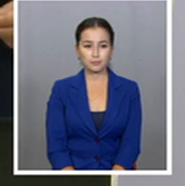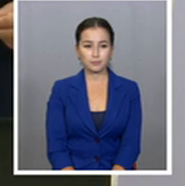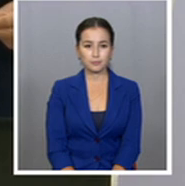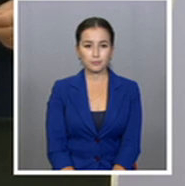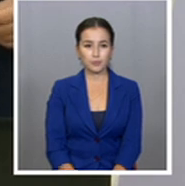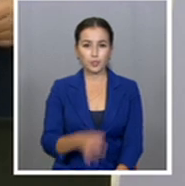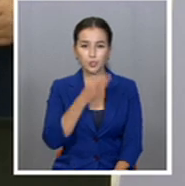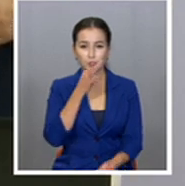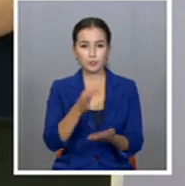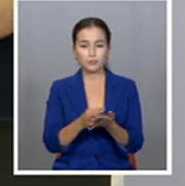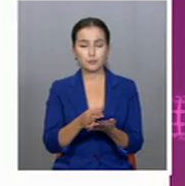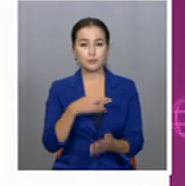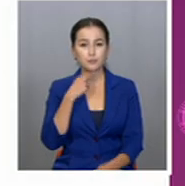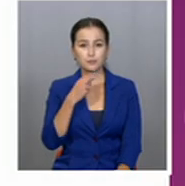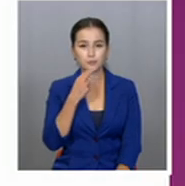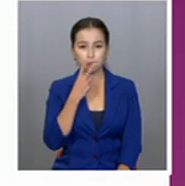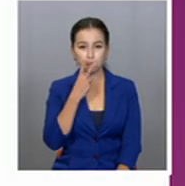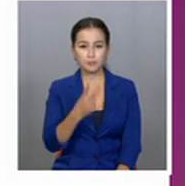Жауабына назар аударайық, балалар.